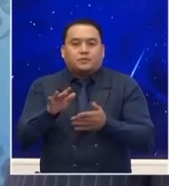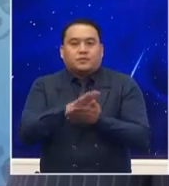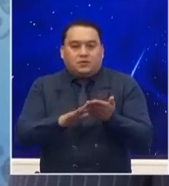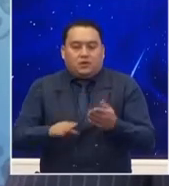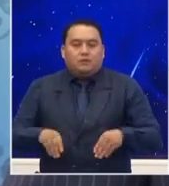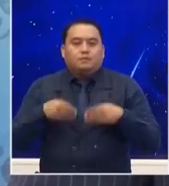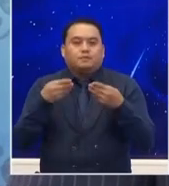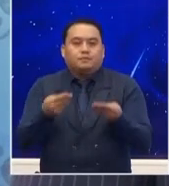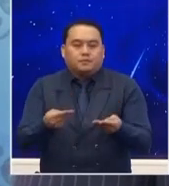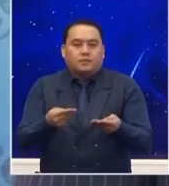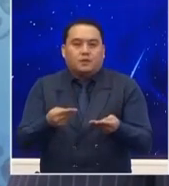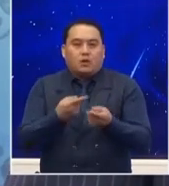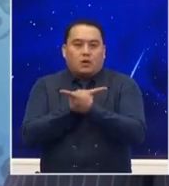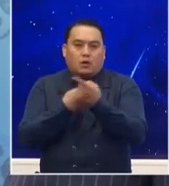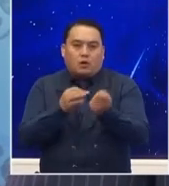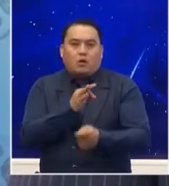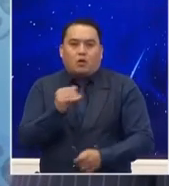қабылдау үшін ресми түрде